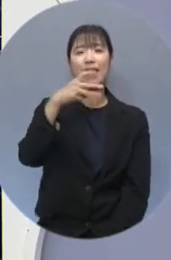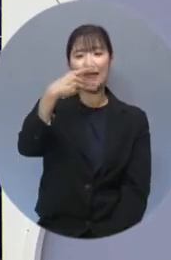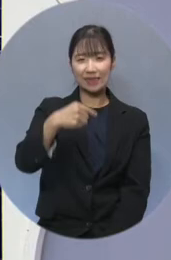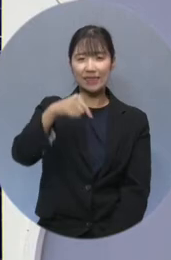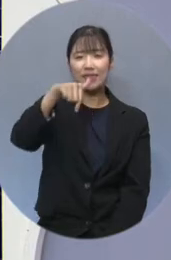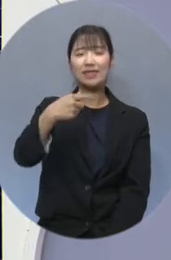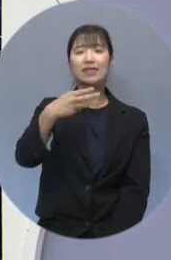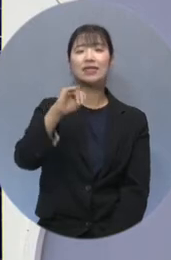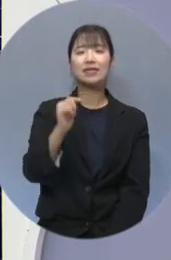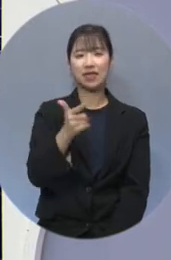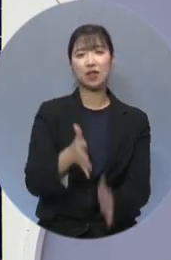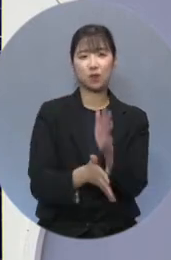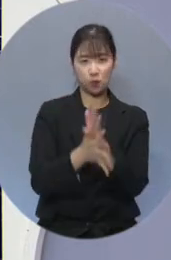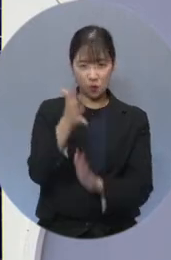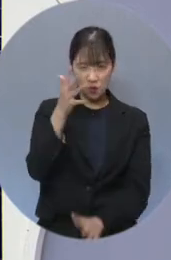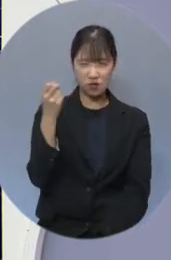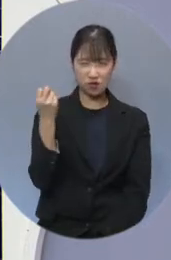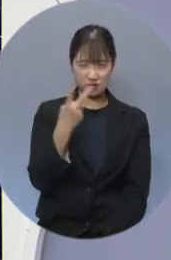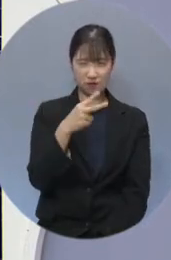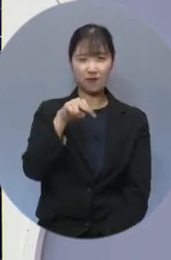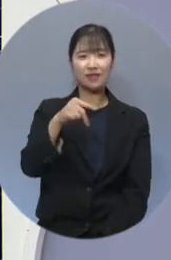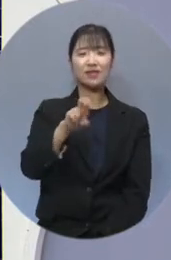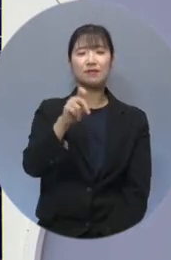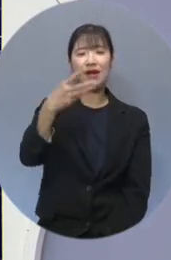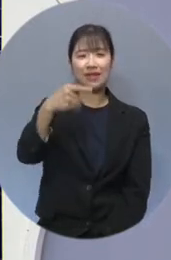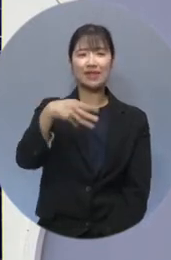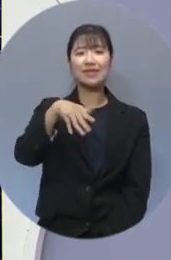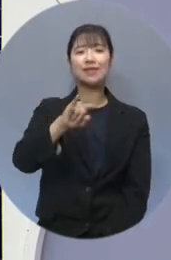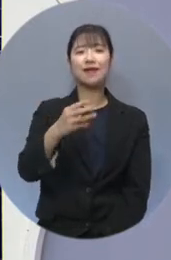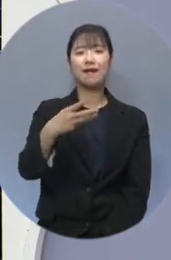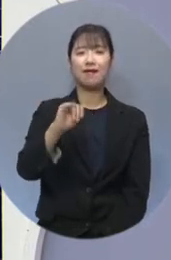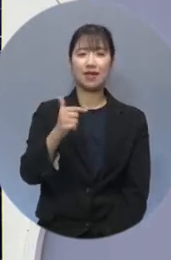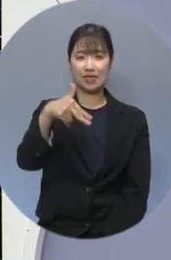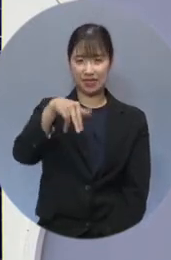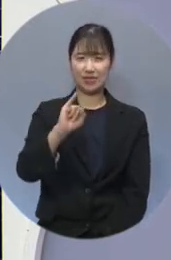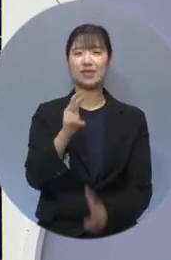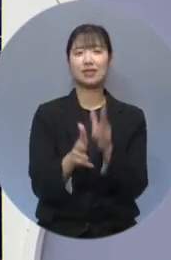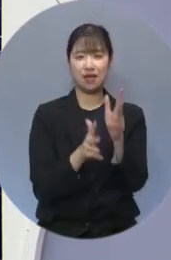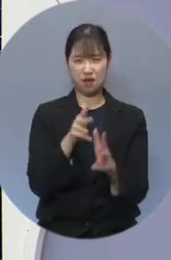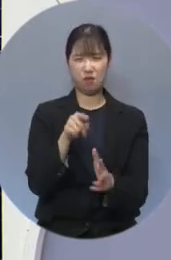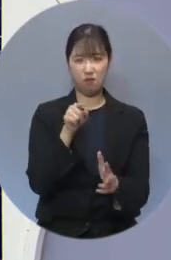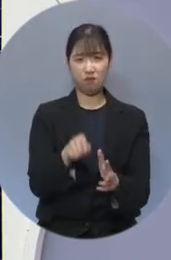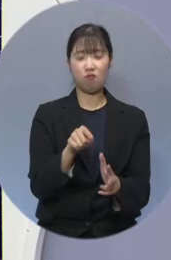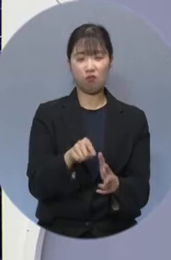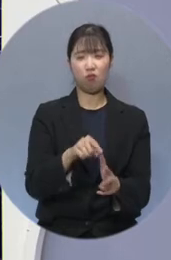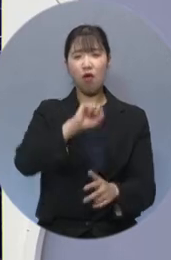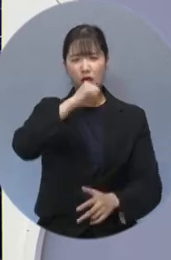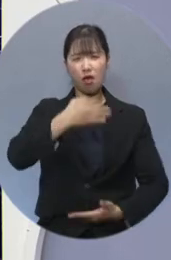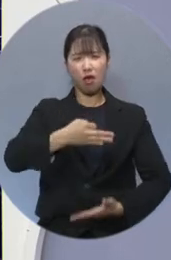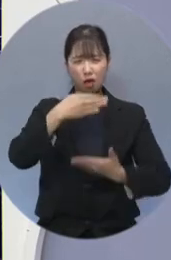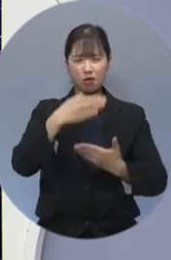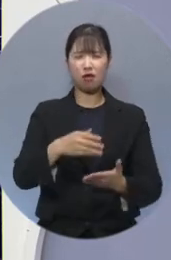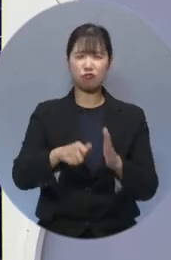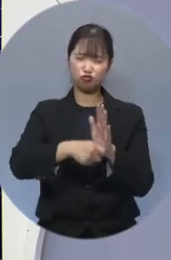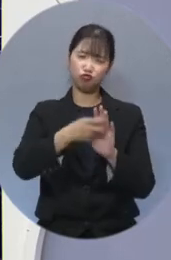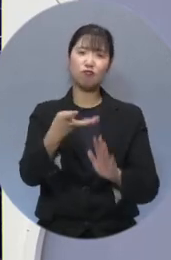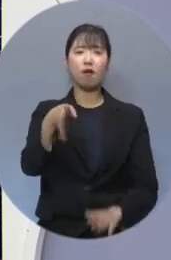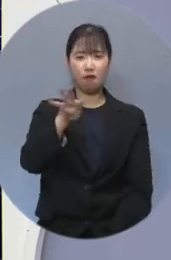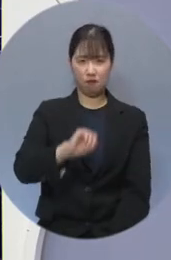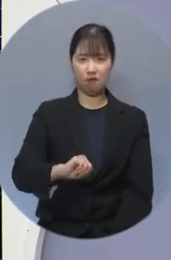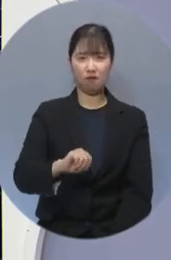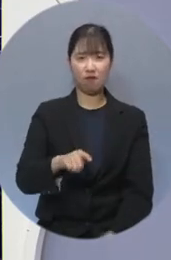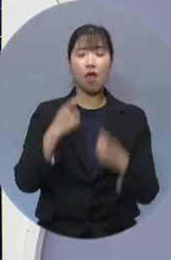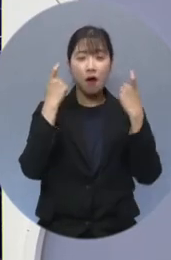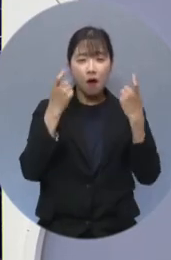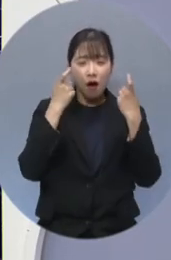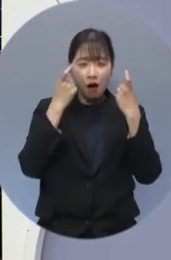도시라든가 또는 이제 스마트 챌린지 사업이라든가 다들 이제 수백억 대 예산이고 관광 거점